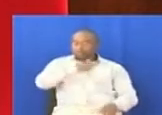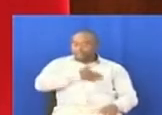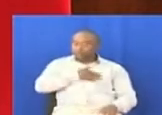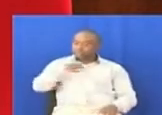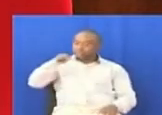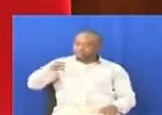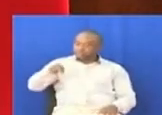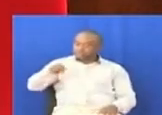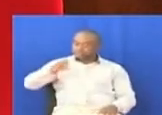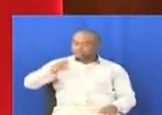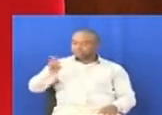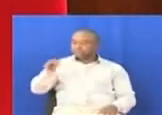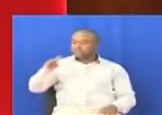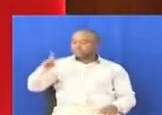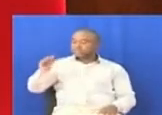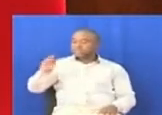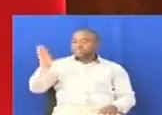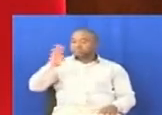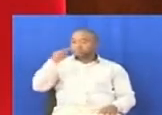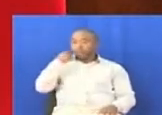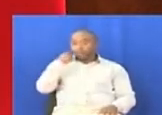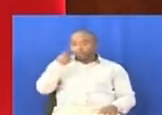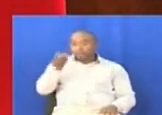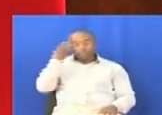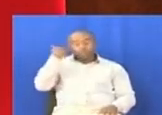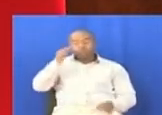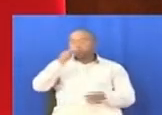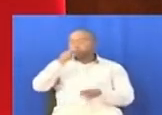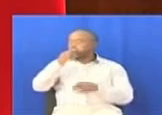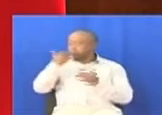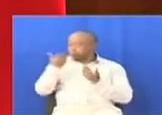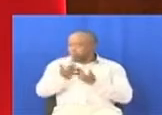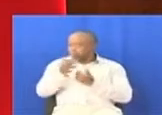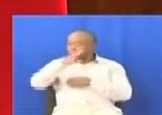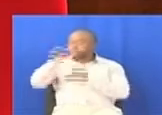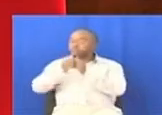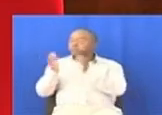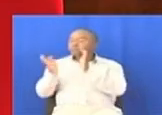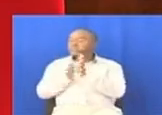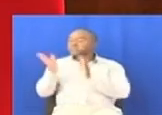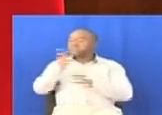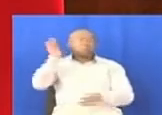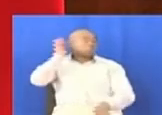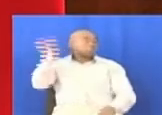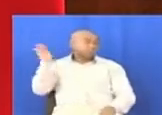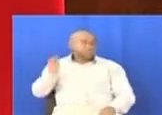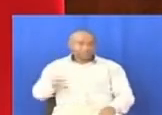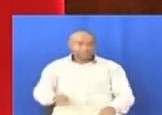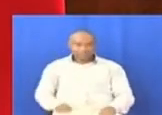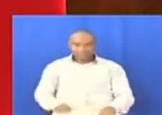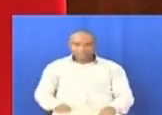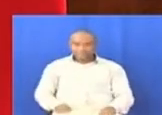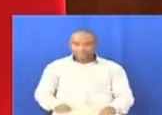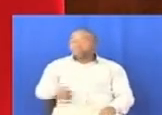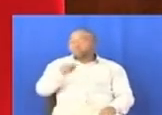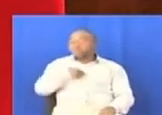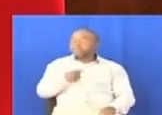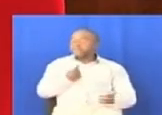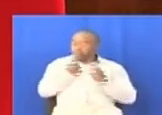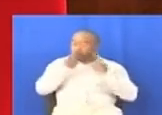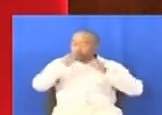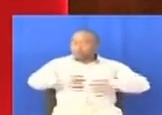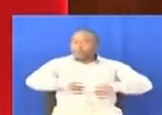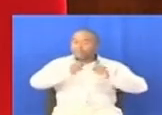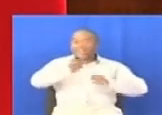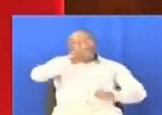kusikia kisa, haijawahi kutokea kisa cha mgonjwa wa corona hata kimoja mpaka sasa. Kwa hiyo nazungumza with the authority kwamba